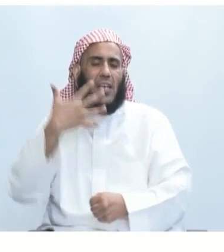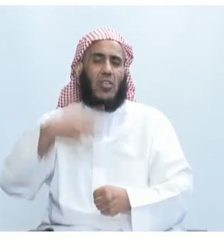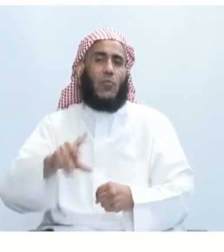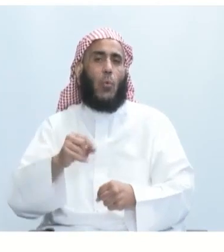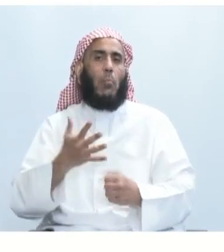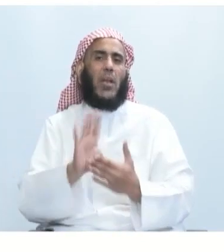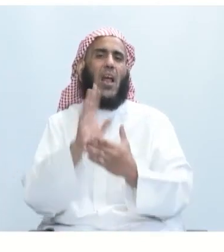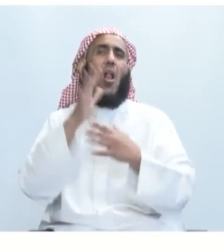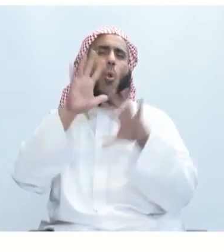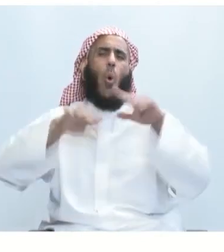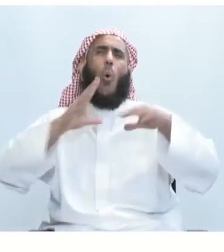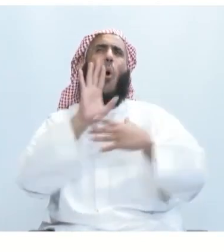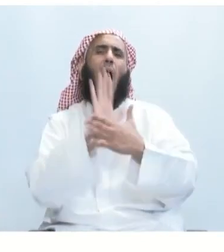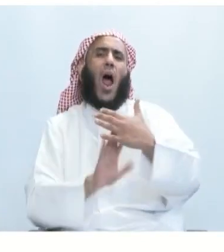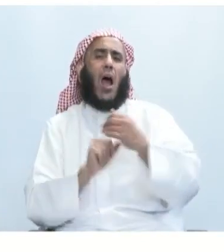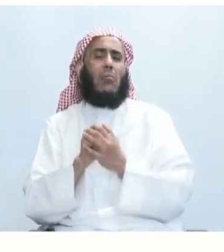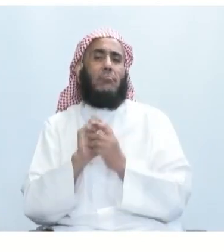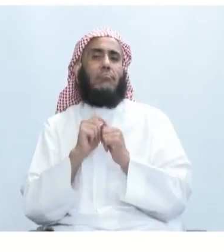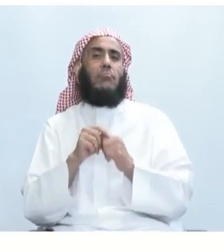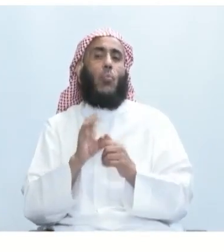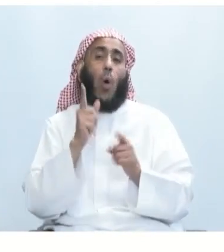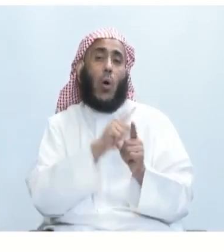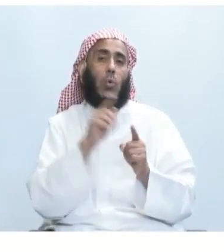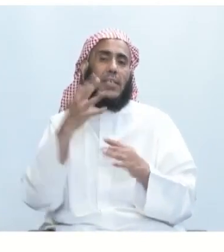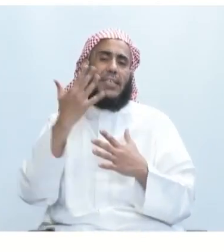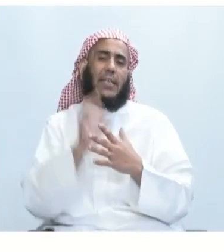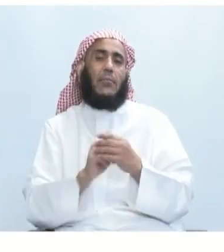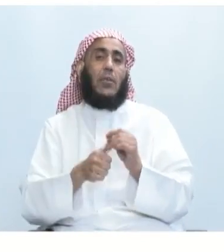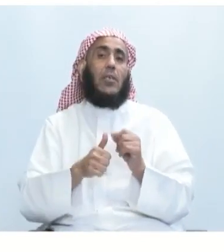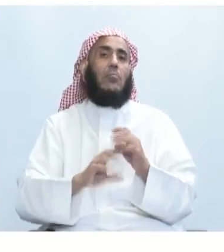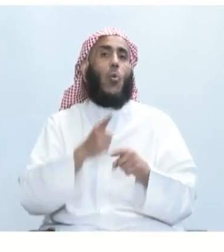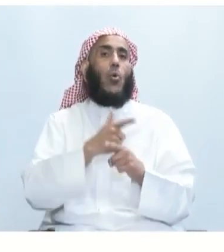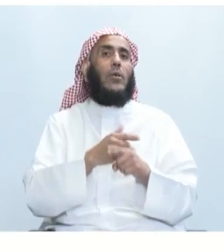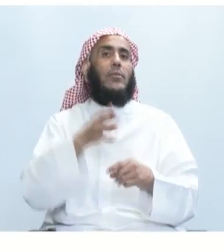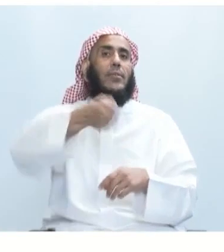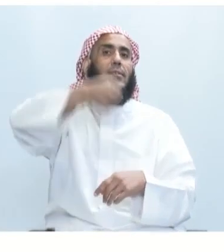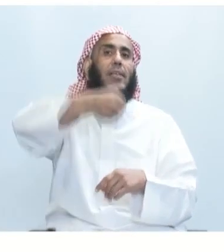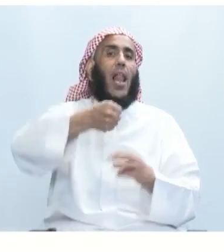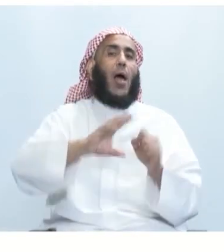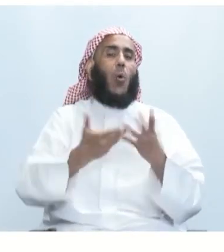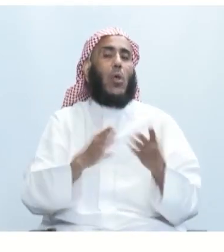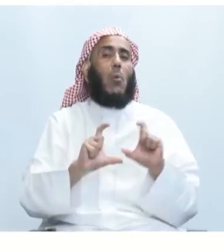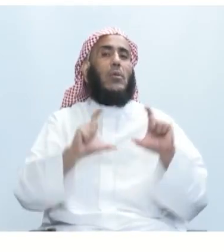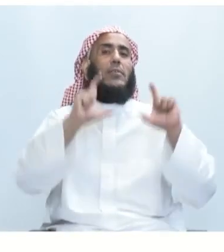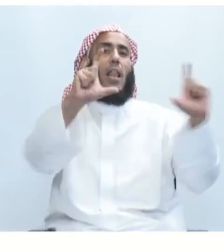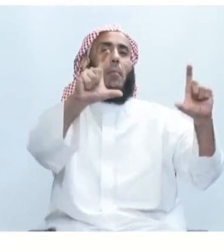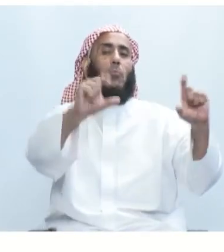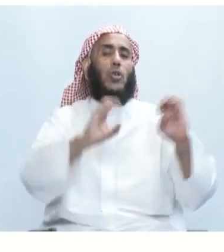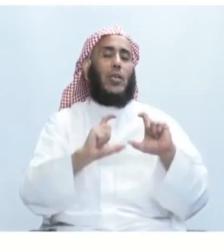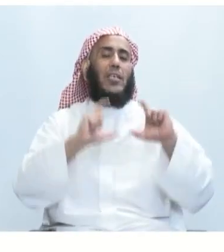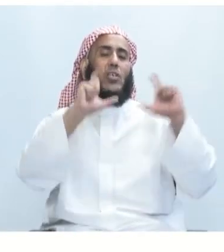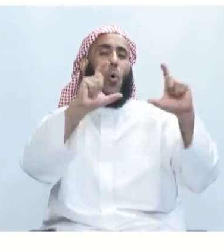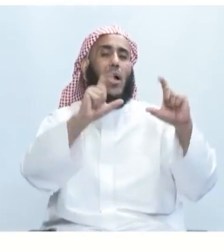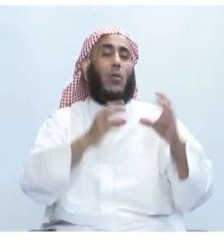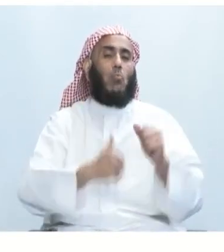الغرق سلم الطفل من الغرق واقول مثلا سلم المدير الجوائز للمتفوقين فهنا اختلف